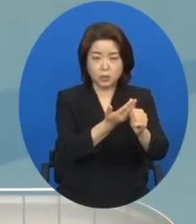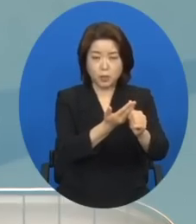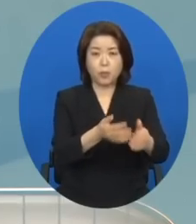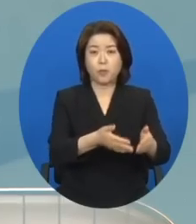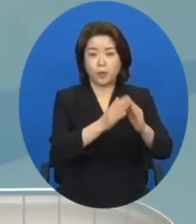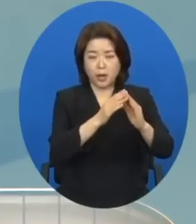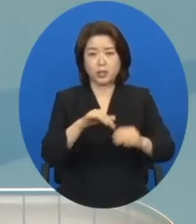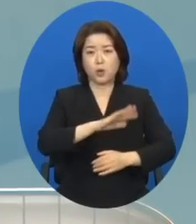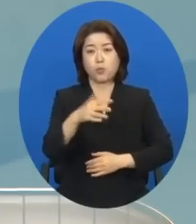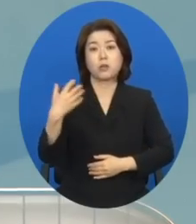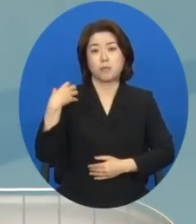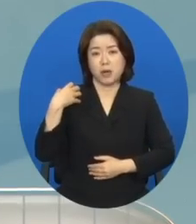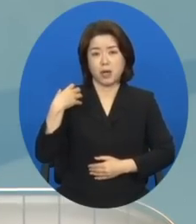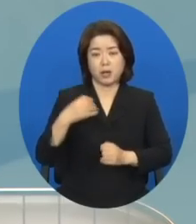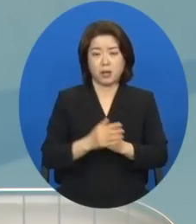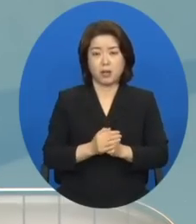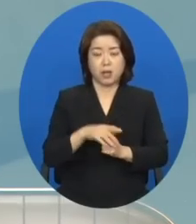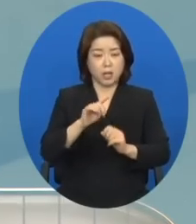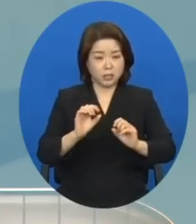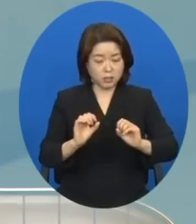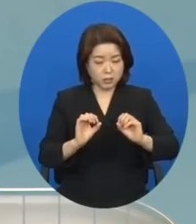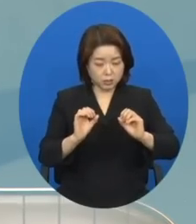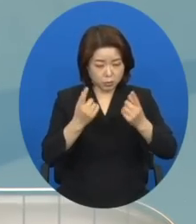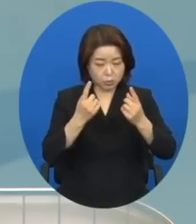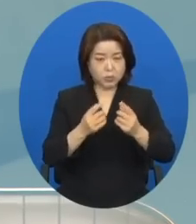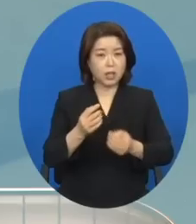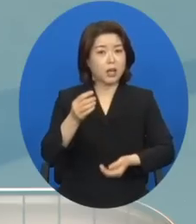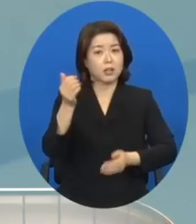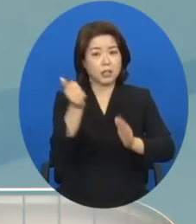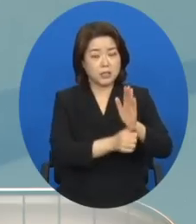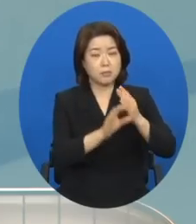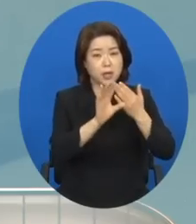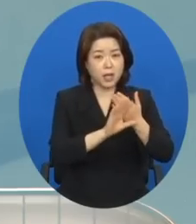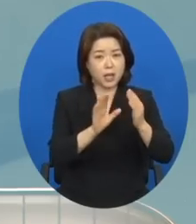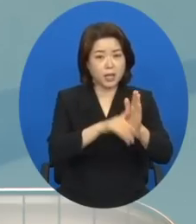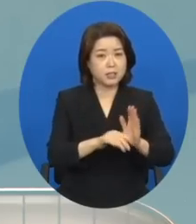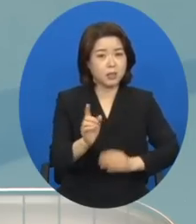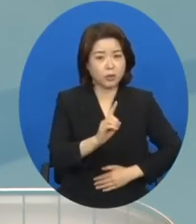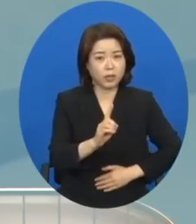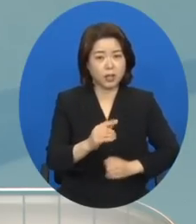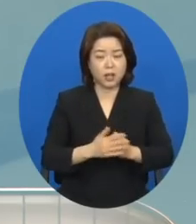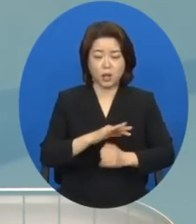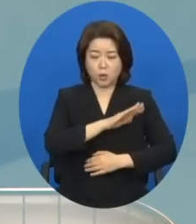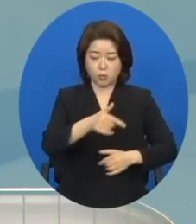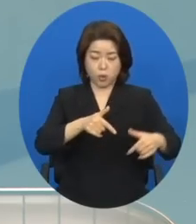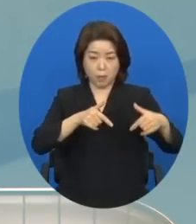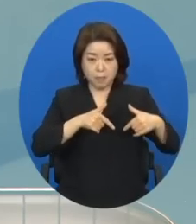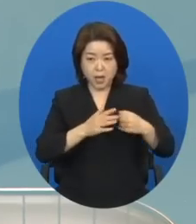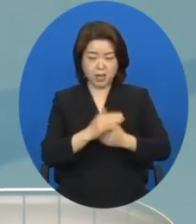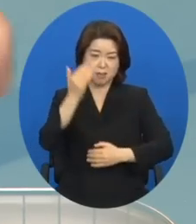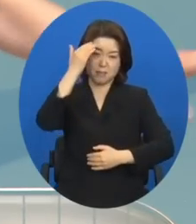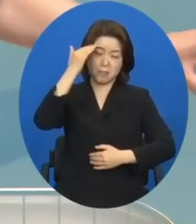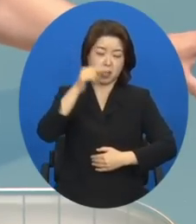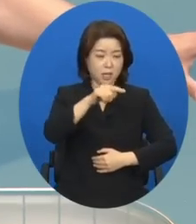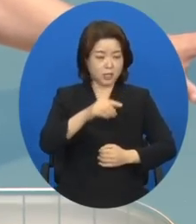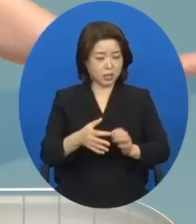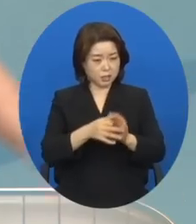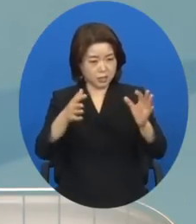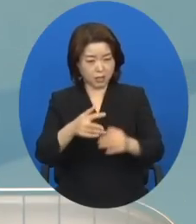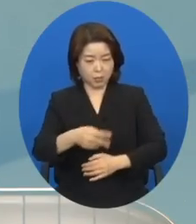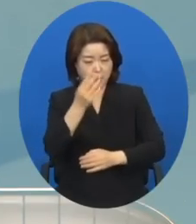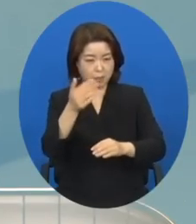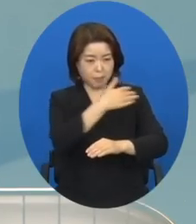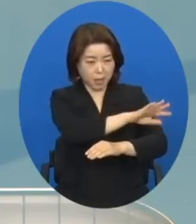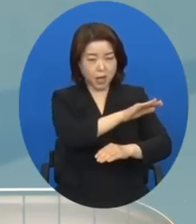사명이죠. 그러나 동시에 그렇지 못했을 때는 어떡할 거예요? 우리의 명성과 우리의 어떤 것에 방해가 되니까 너는 우리와 상관이 없어라고 자를